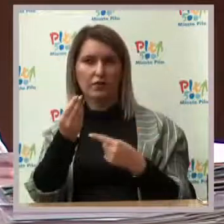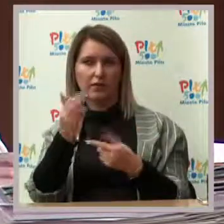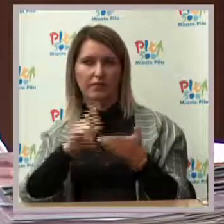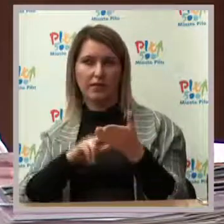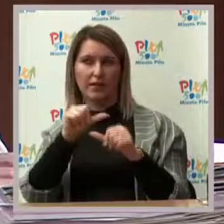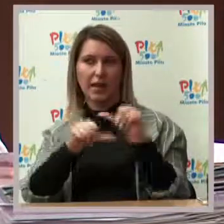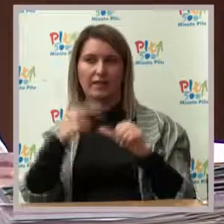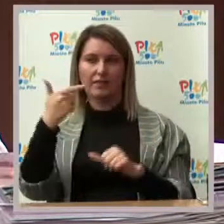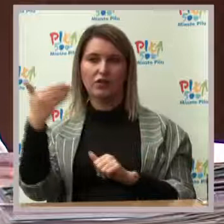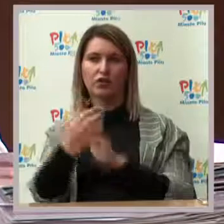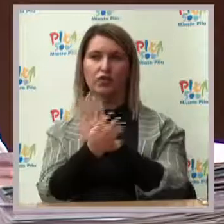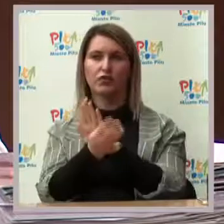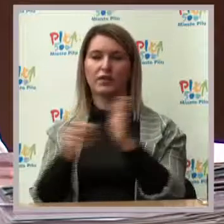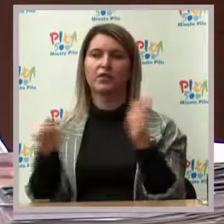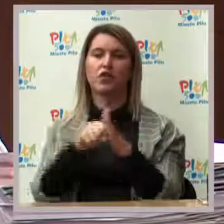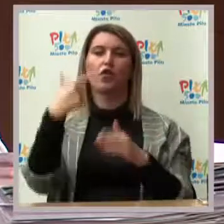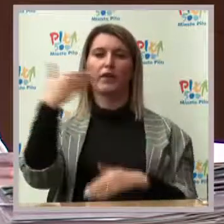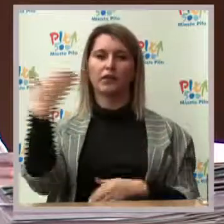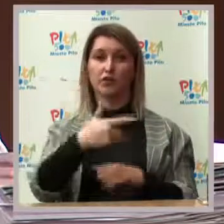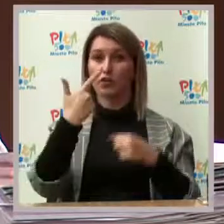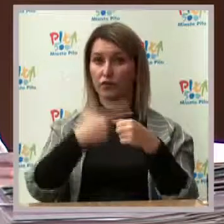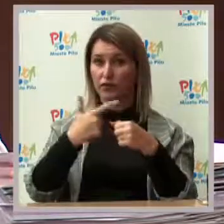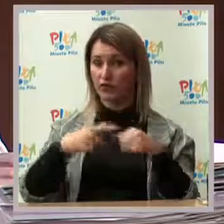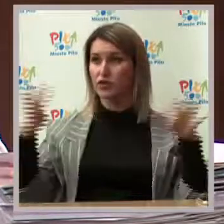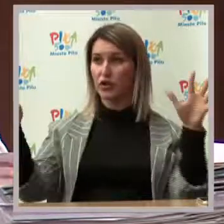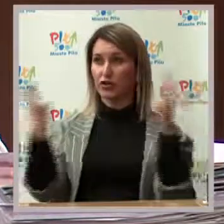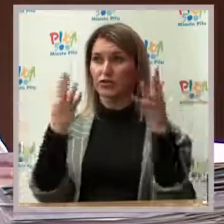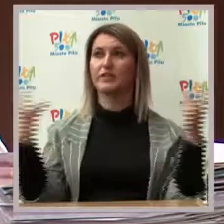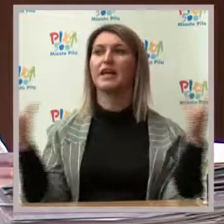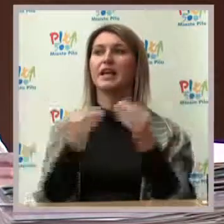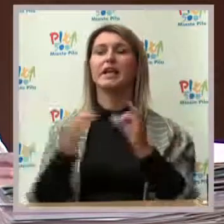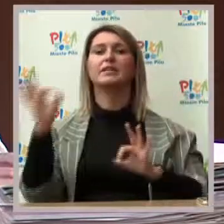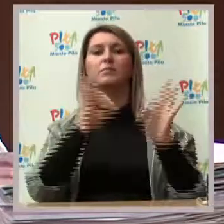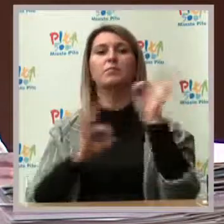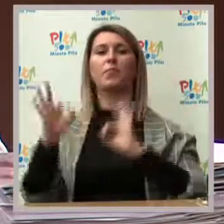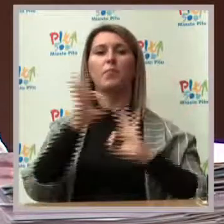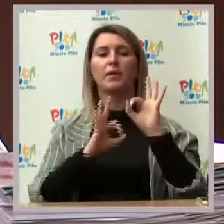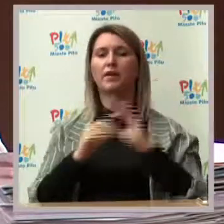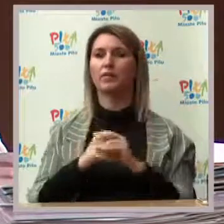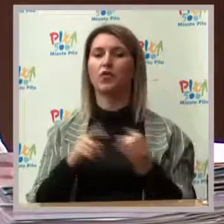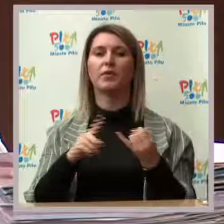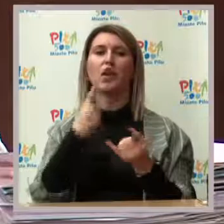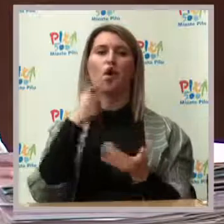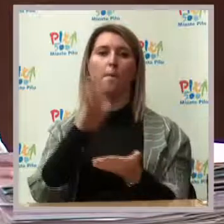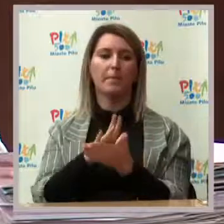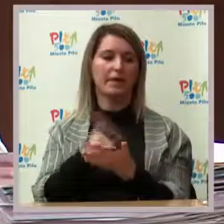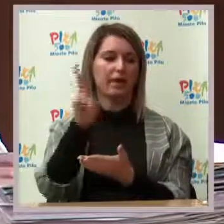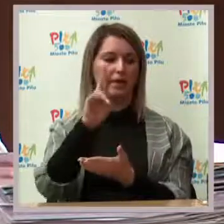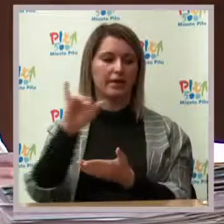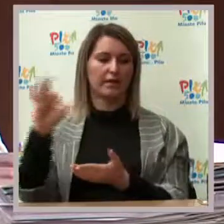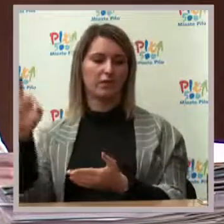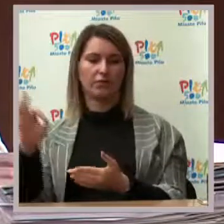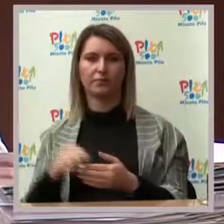2019-2029, druk nr 15, autopoprawka, druk nr 35 i opinia RIO, druk